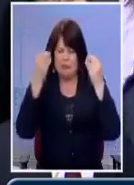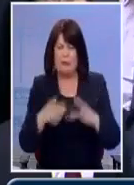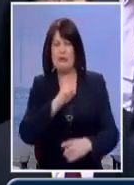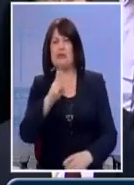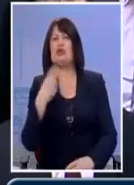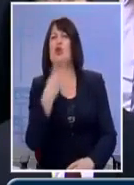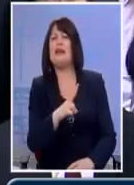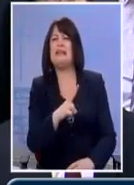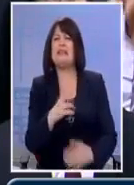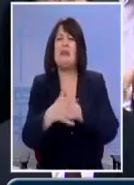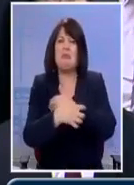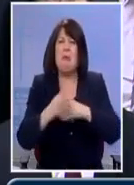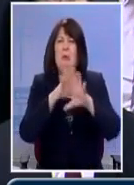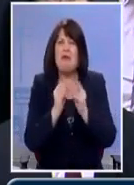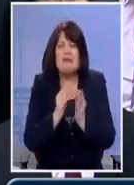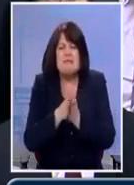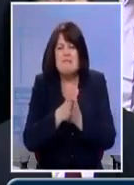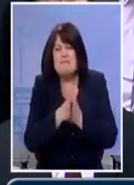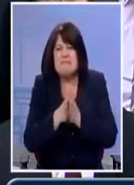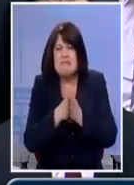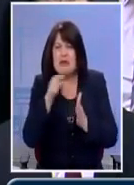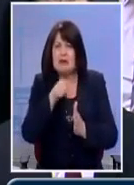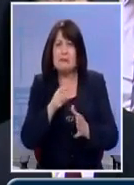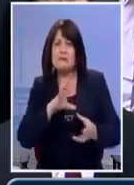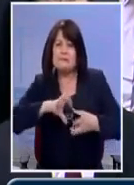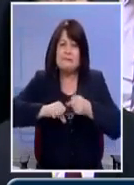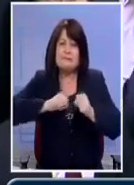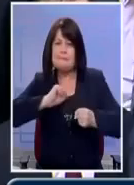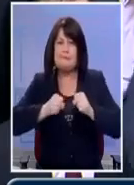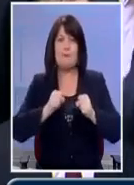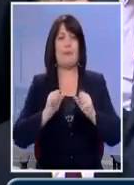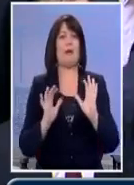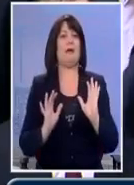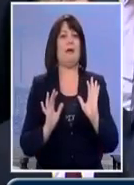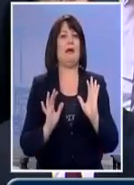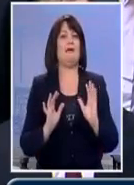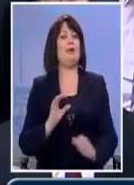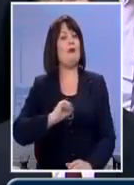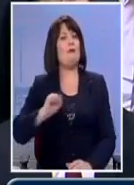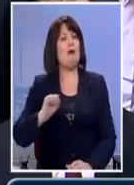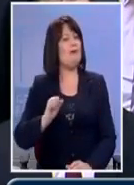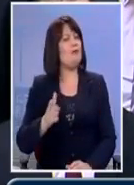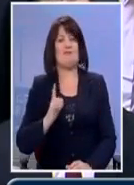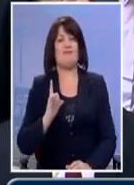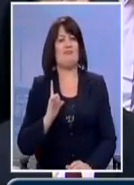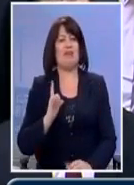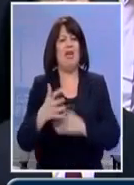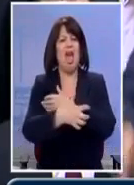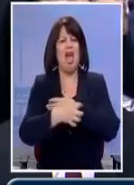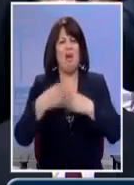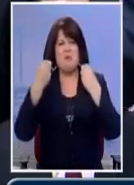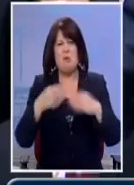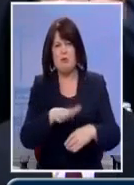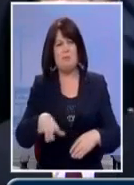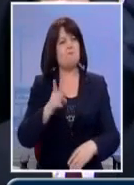ύπαρξη κάποιου, τόσο πιο πολύ γαντζώνεται από αυτό. Μη βασίζεστε λοιπόν στο φόβο και στην αθλειότητα η